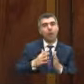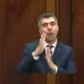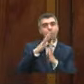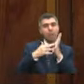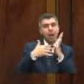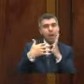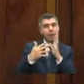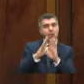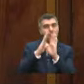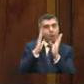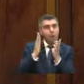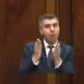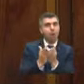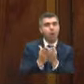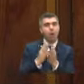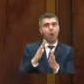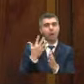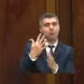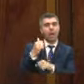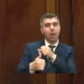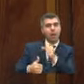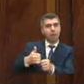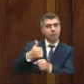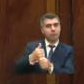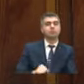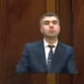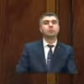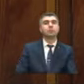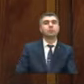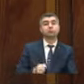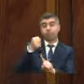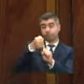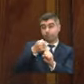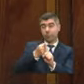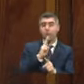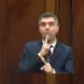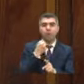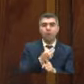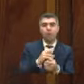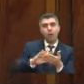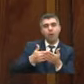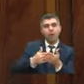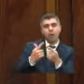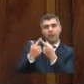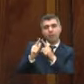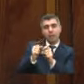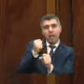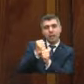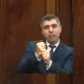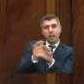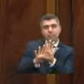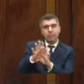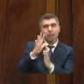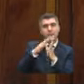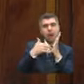كما تحددت والممتد على مدى 5 سنوات، حرصت الحكومة على أن تترجم التزاماتها في البرنامج